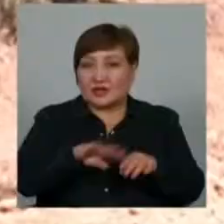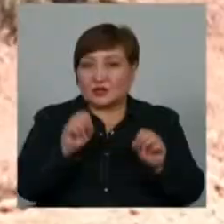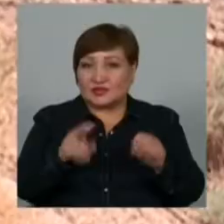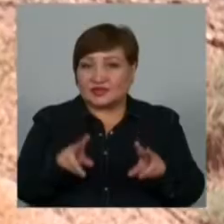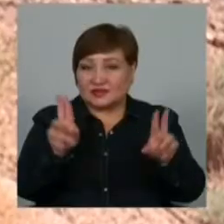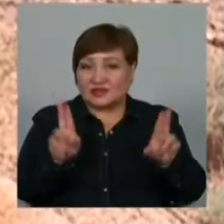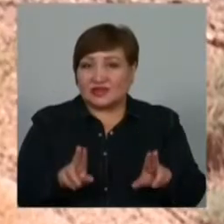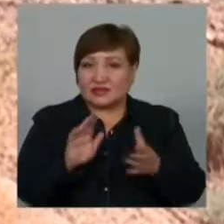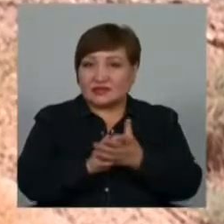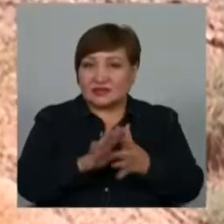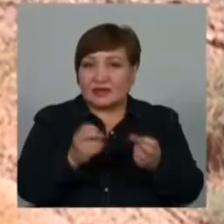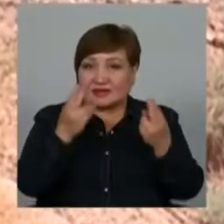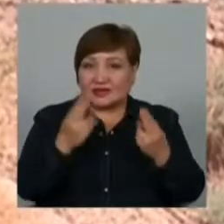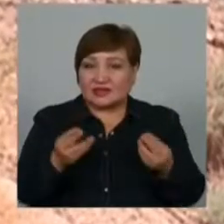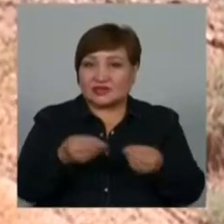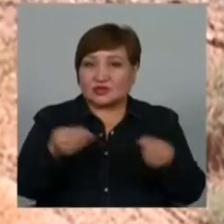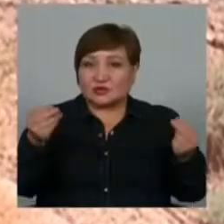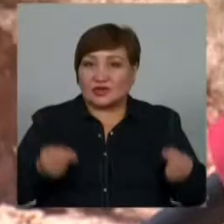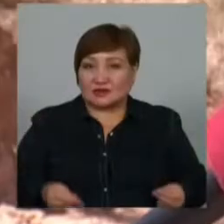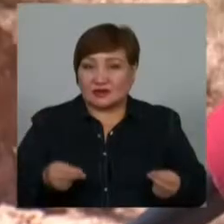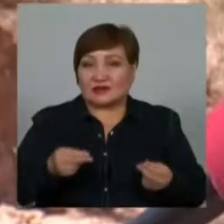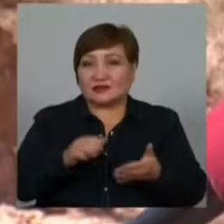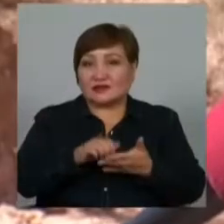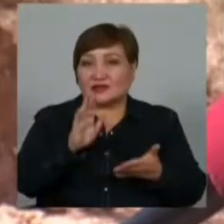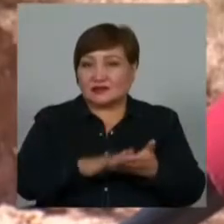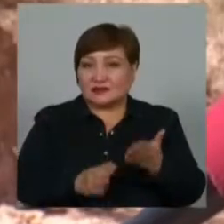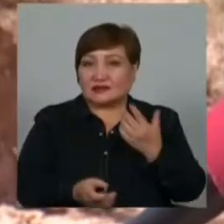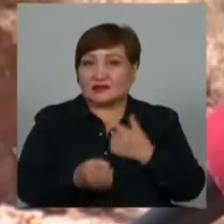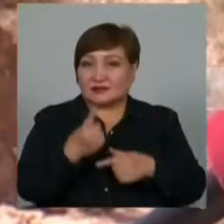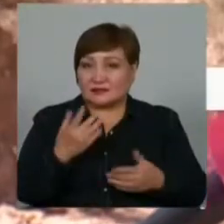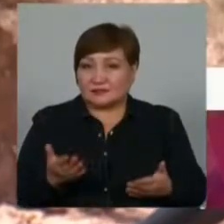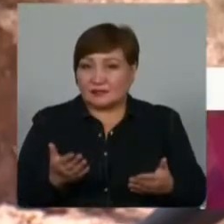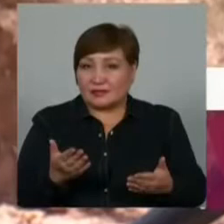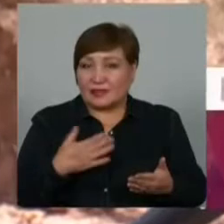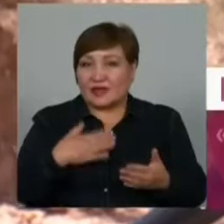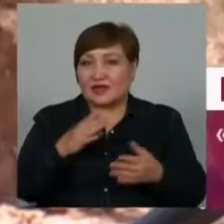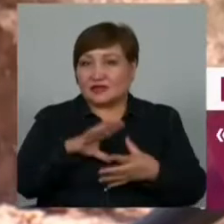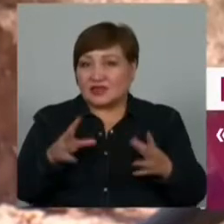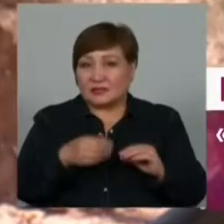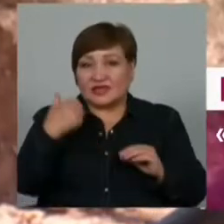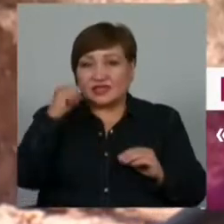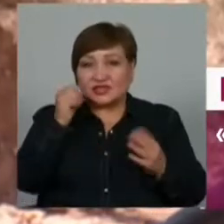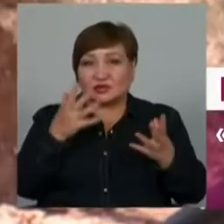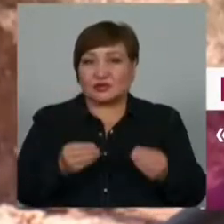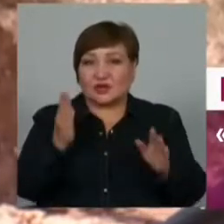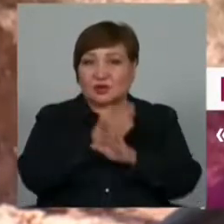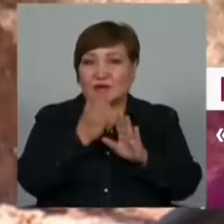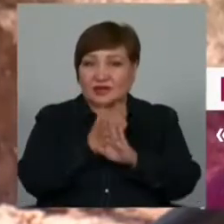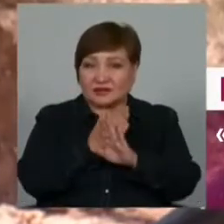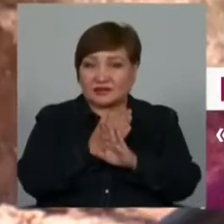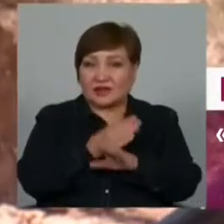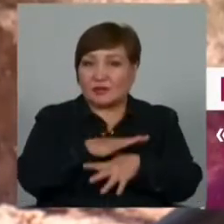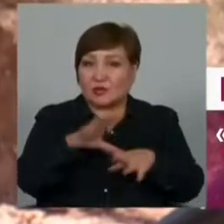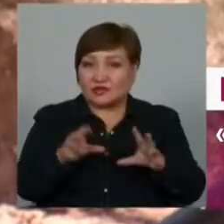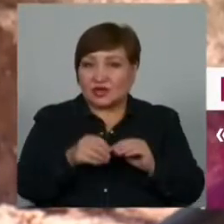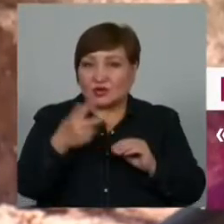танысып арнайы журналға тіркеледі екен. Жалпы кешегі күннің ауа райы сипаты бойынша осы жерде 32-34